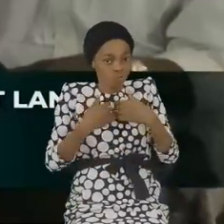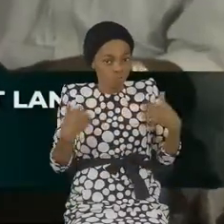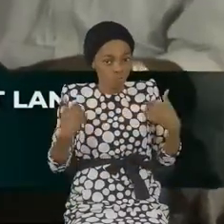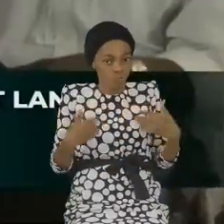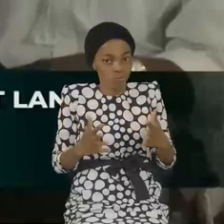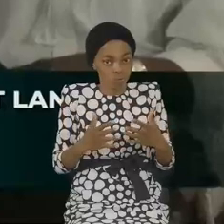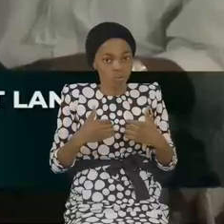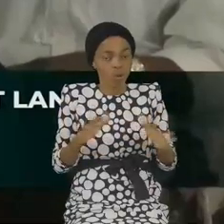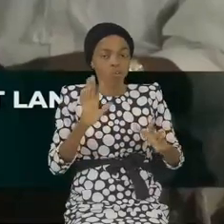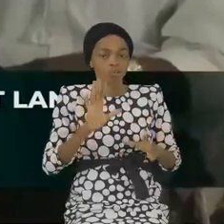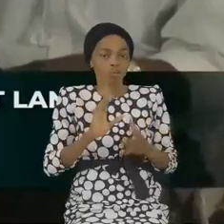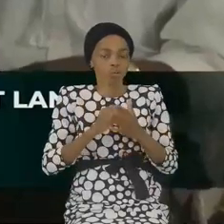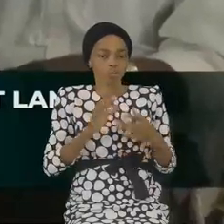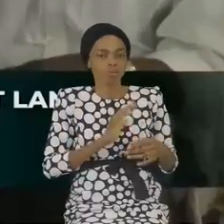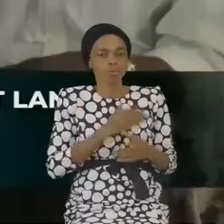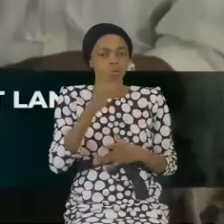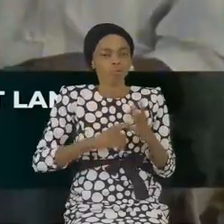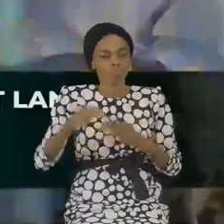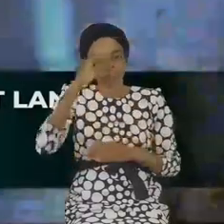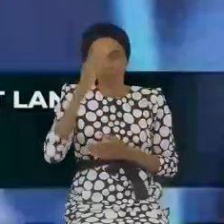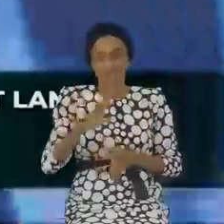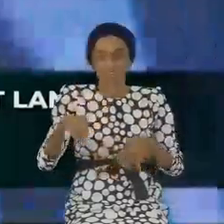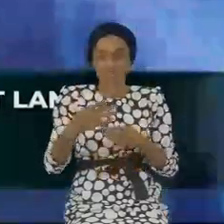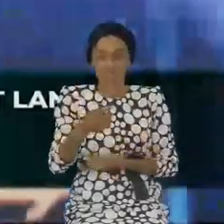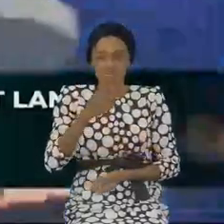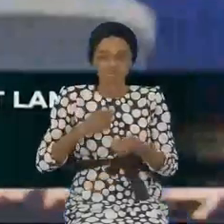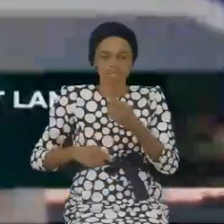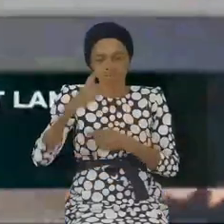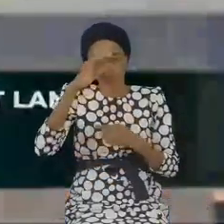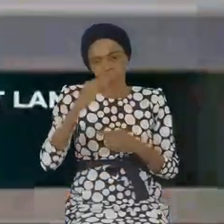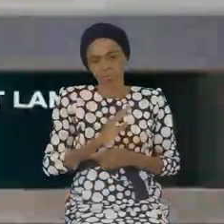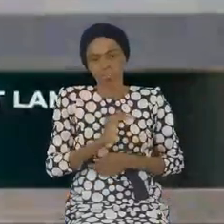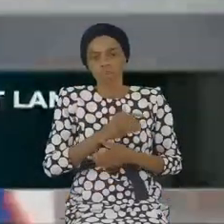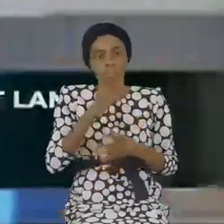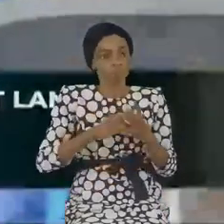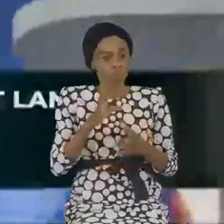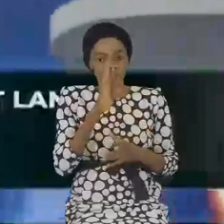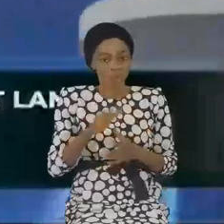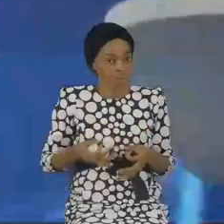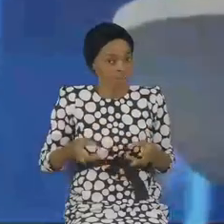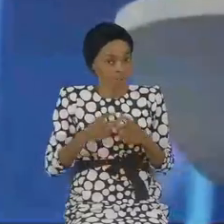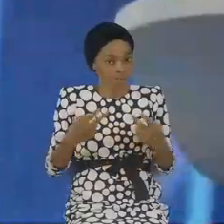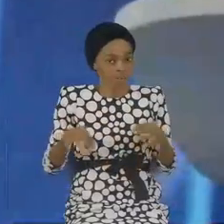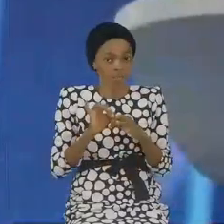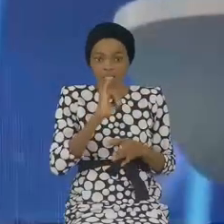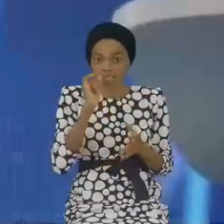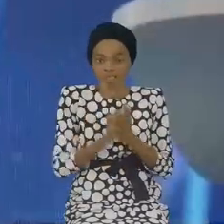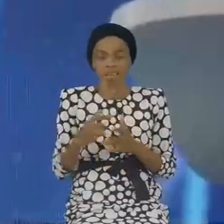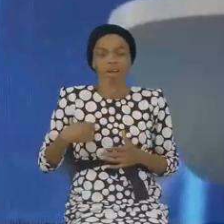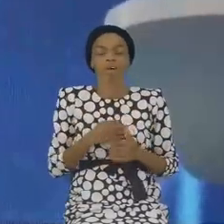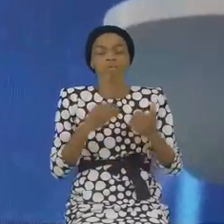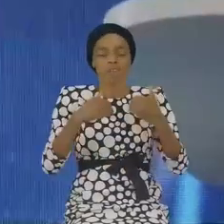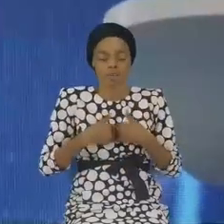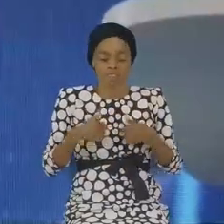donnera un homme en échange de son âme? Alors, ce qui doit être important, c'est que nous avons une